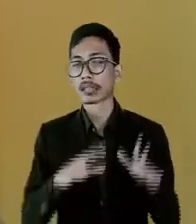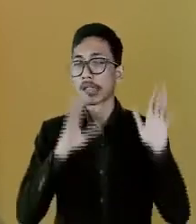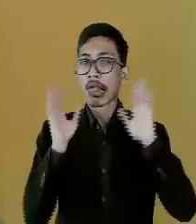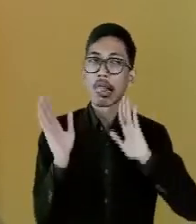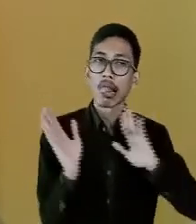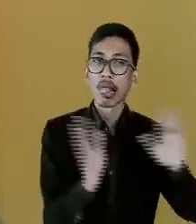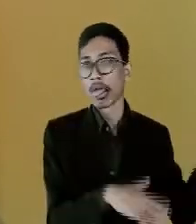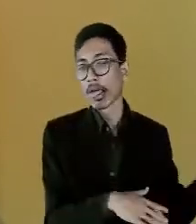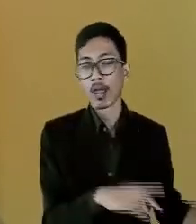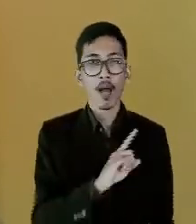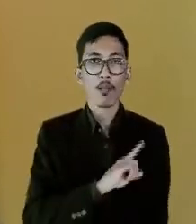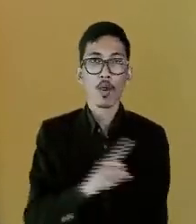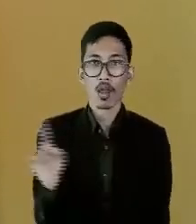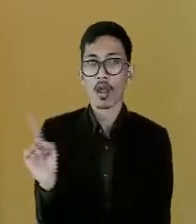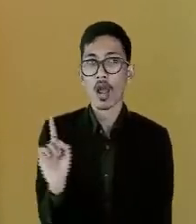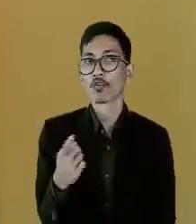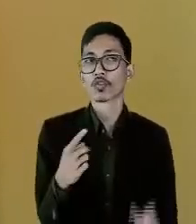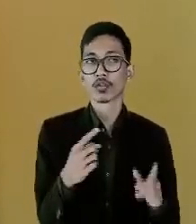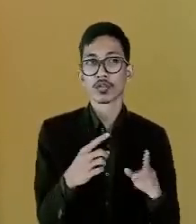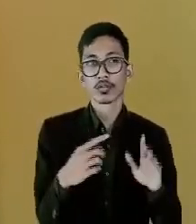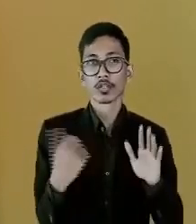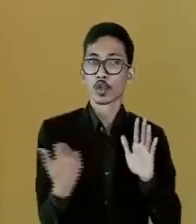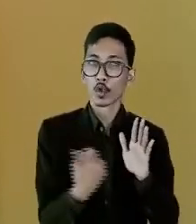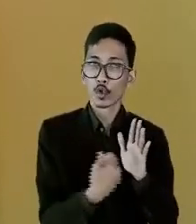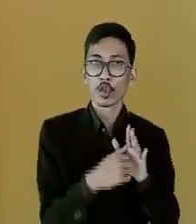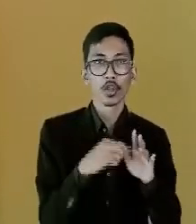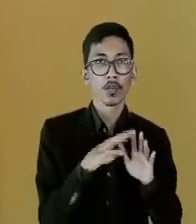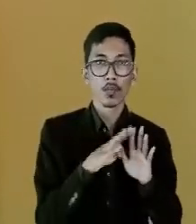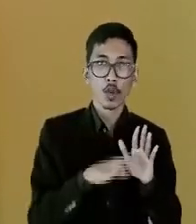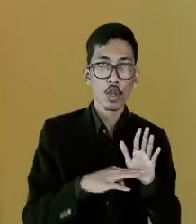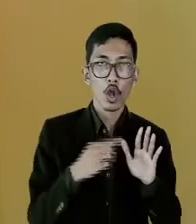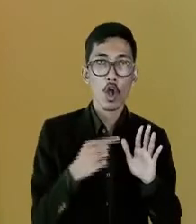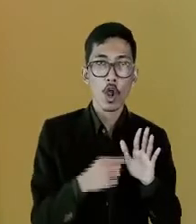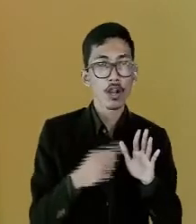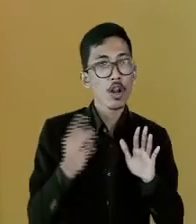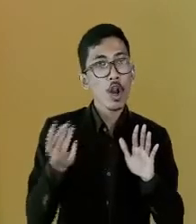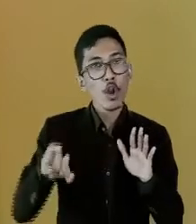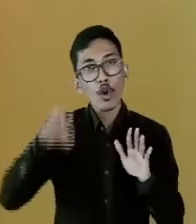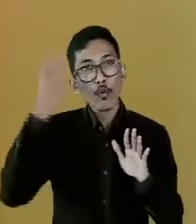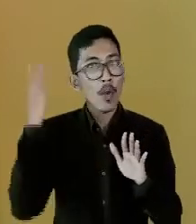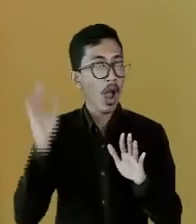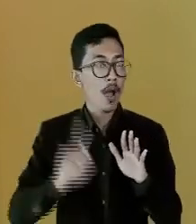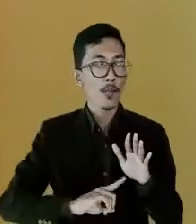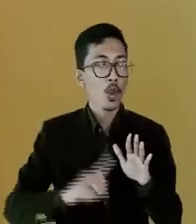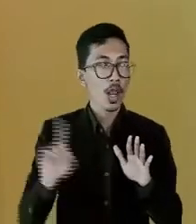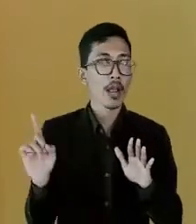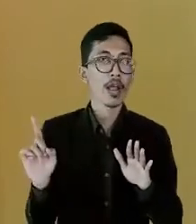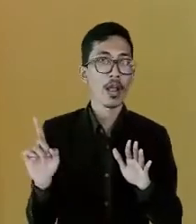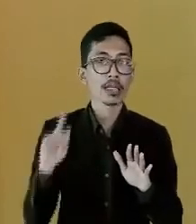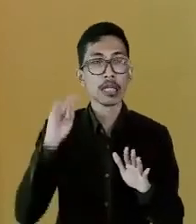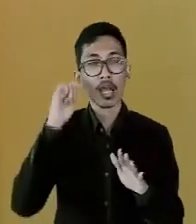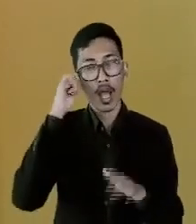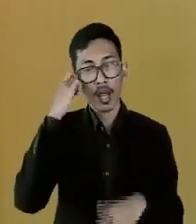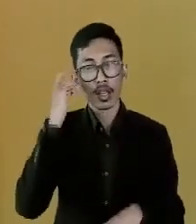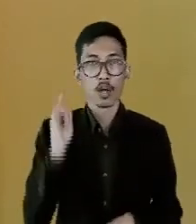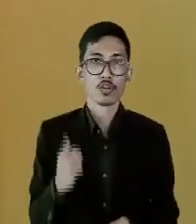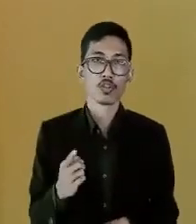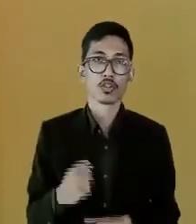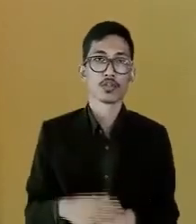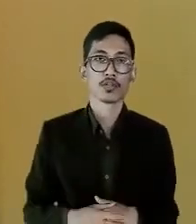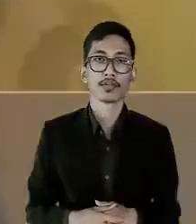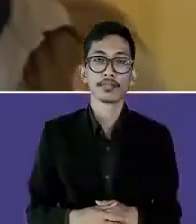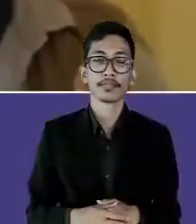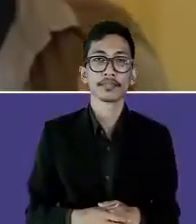kita lupa untuk memakai masker ketika kami ada di situasi yang ramai.